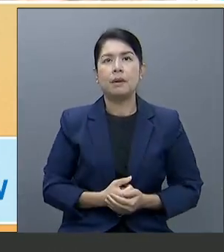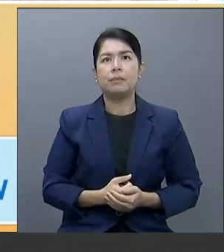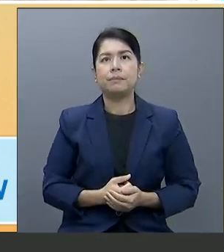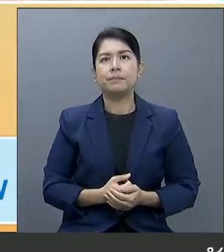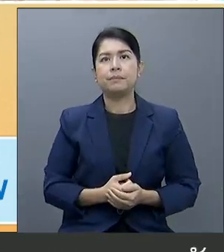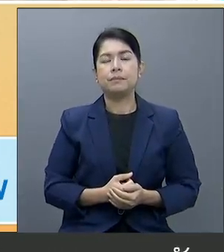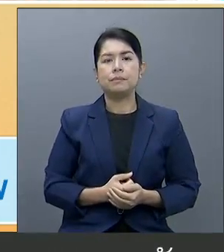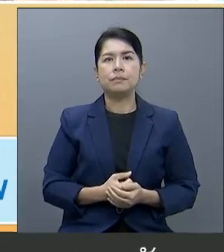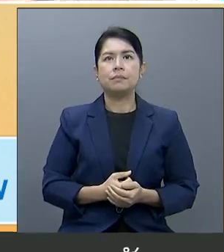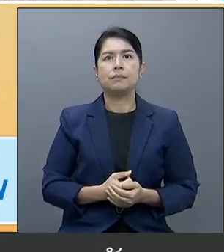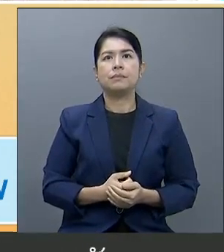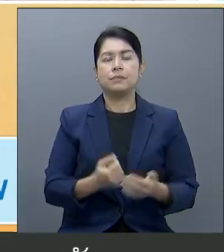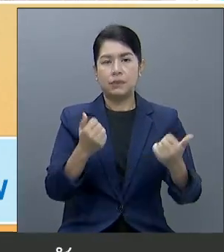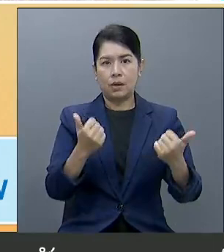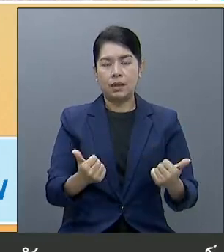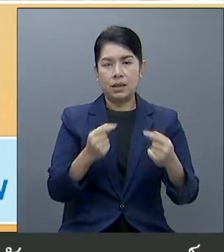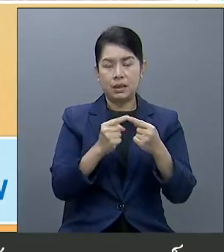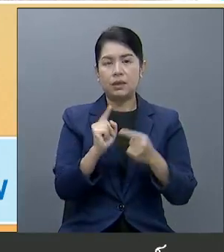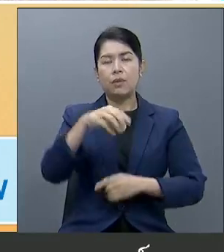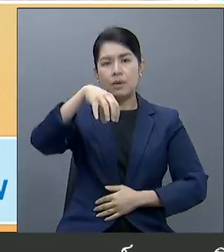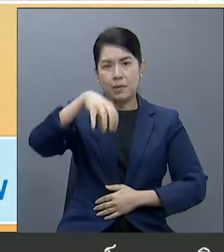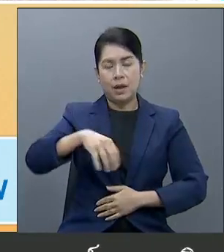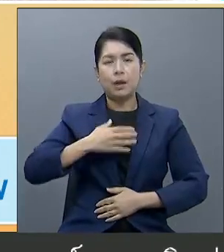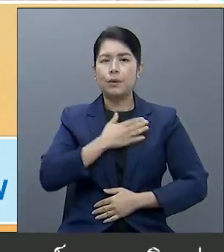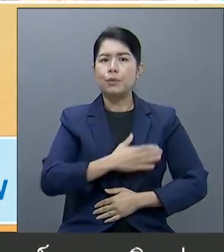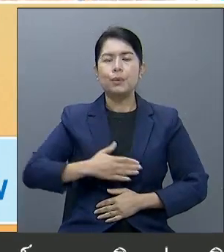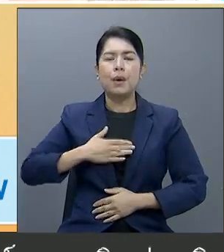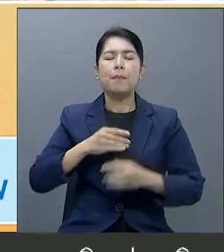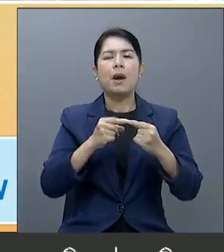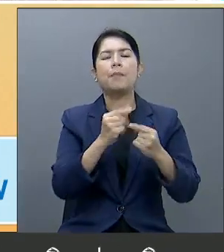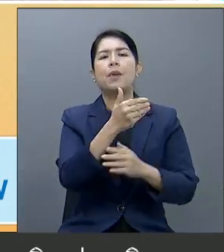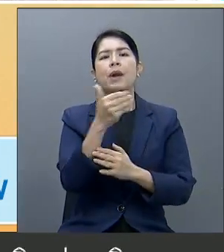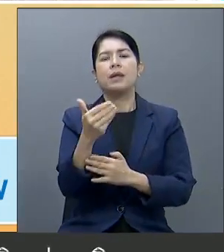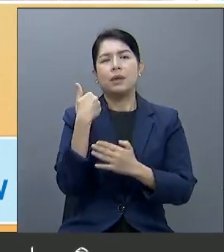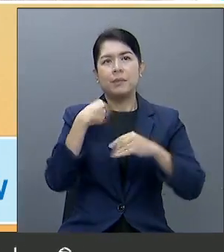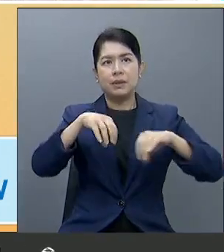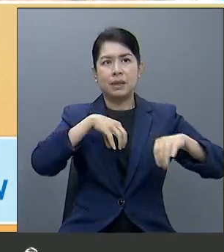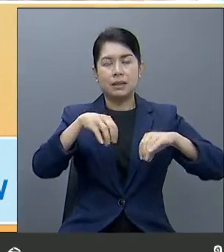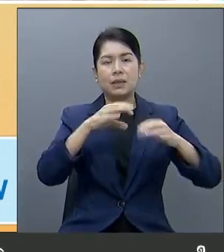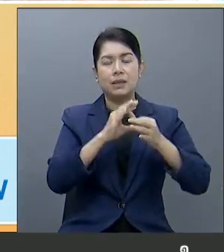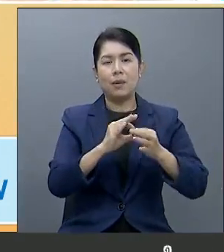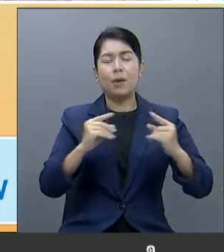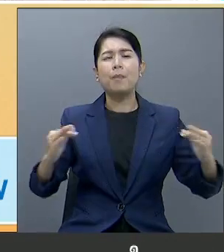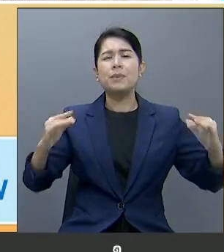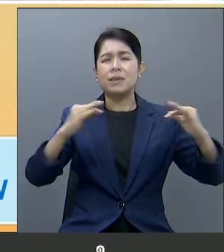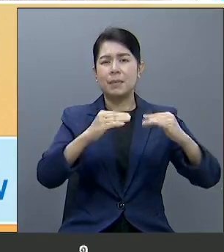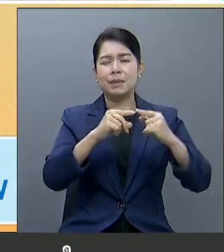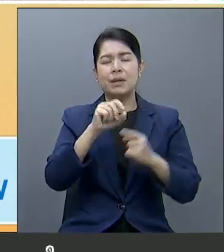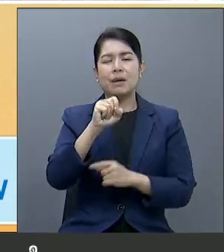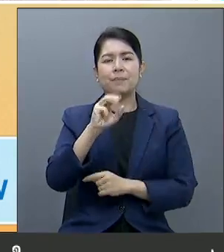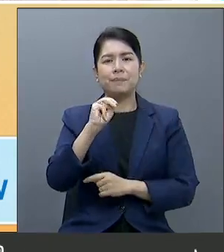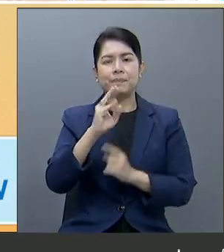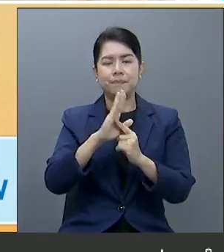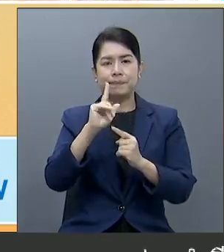อย่างของสำนักงานสุขภาพแห่งชาติใช่ไหมคะเขาก็มีการจัดสมัชชาสุขภาพแห่งชาติขึ้นนะคะซึ่งเขาจัดทุกปีละค่ะ